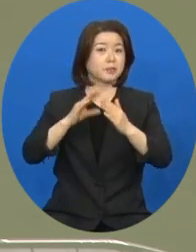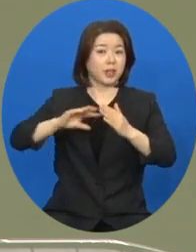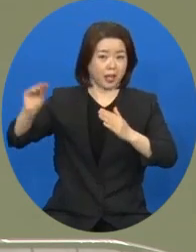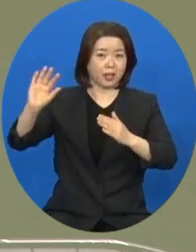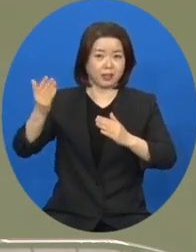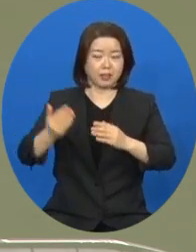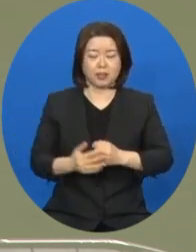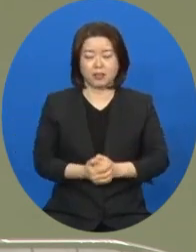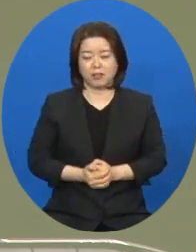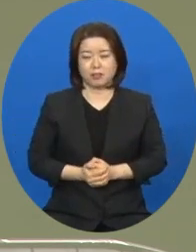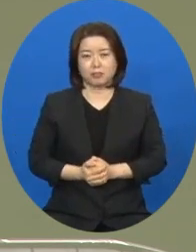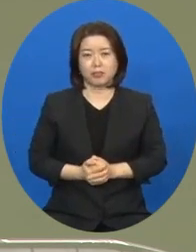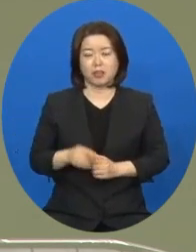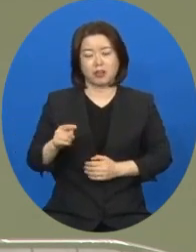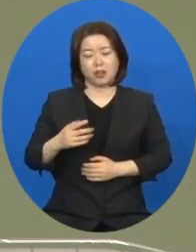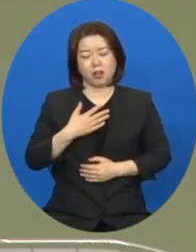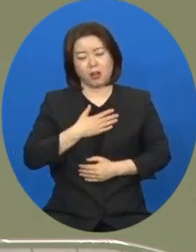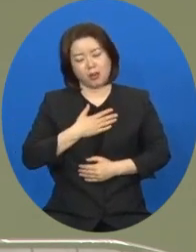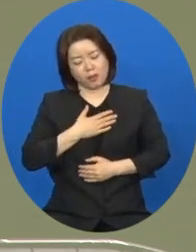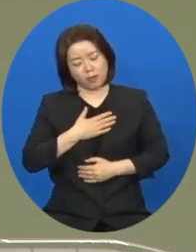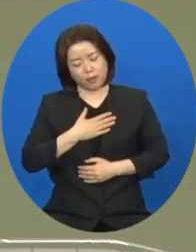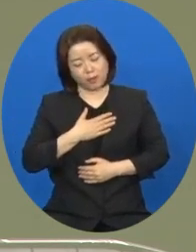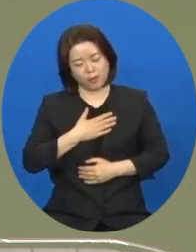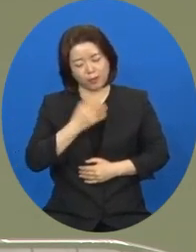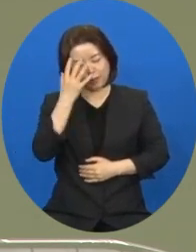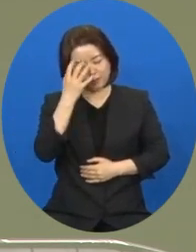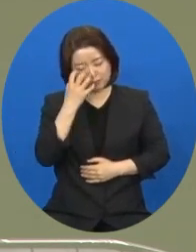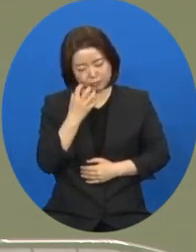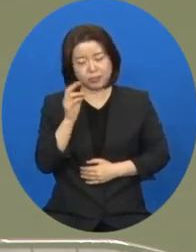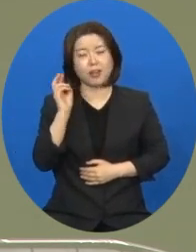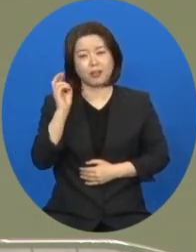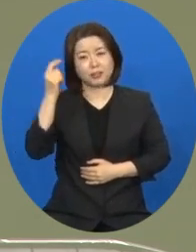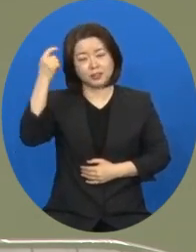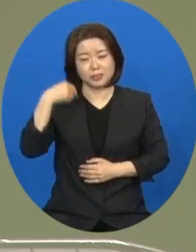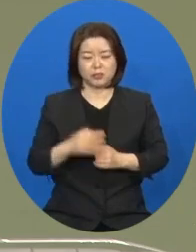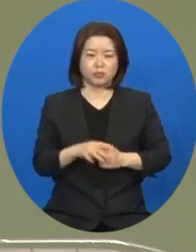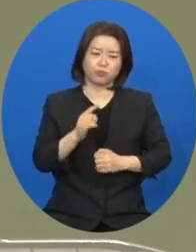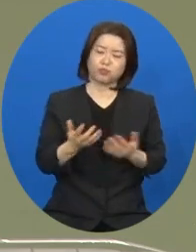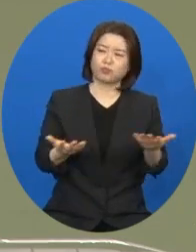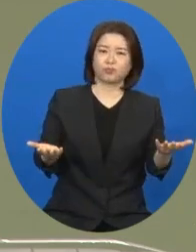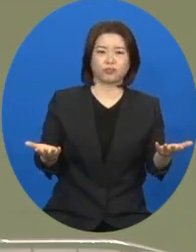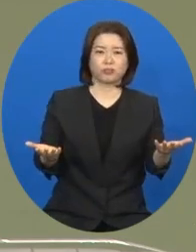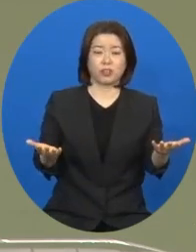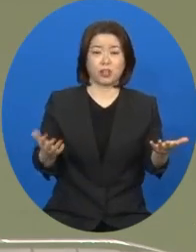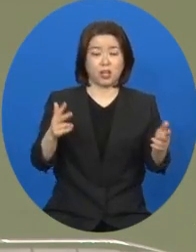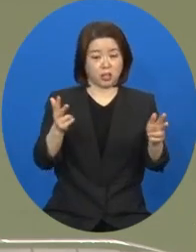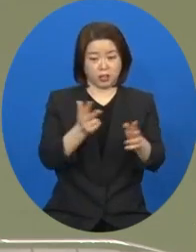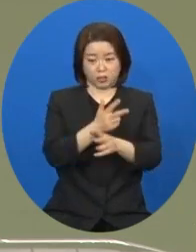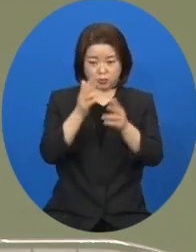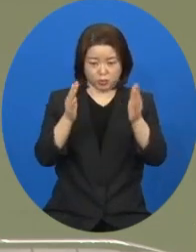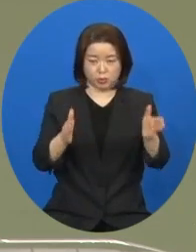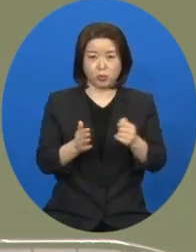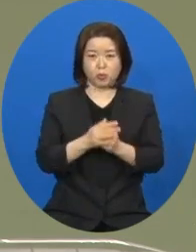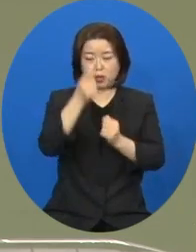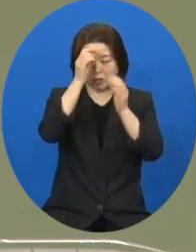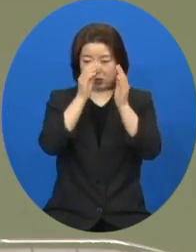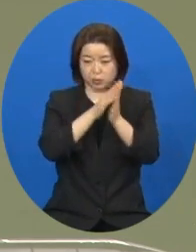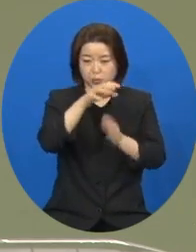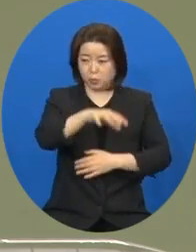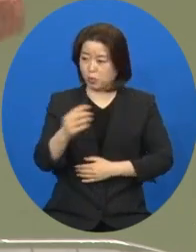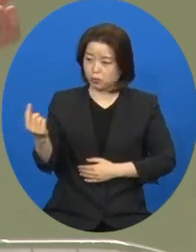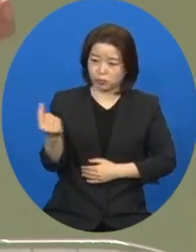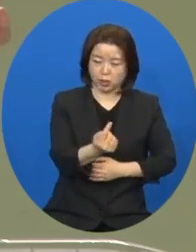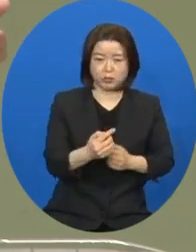집회 참석하는데 마음이 너무 비참하더라고요. 이게 뭐야? 한 주간 기도원에 왔는데